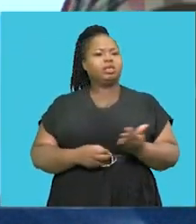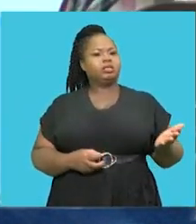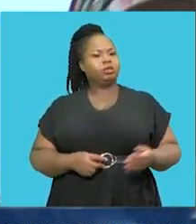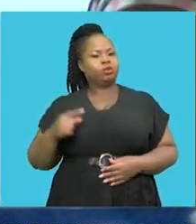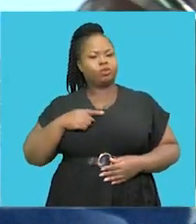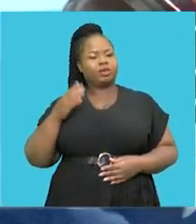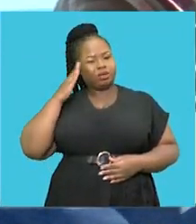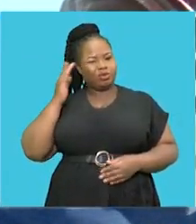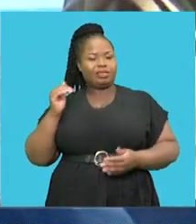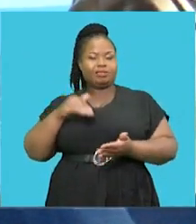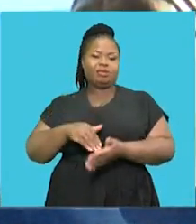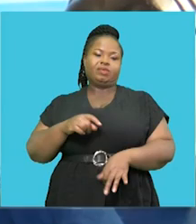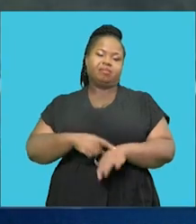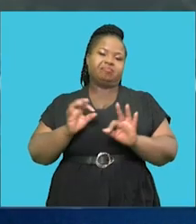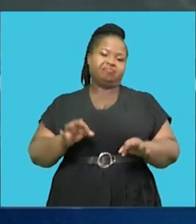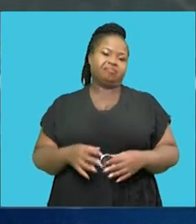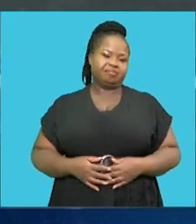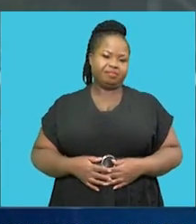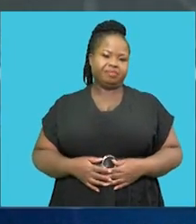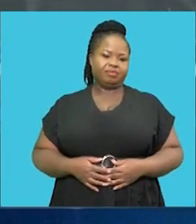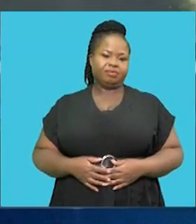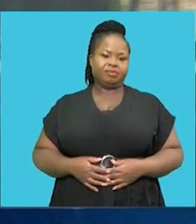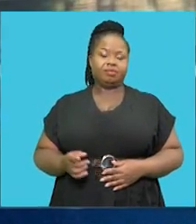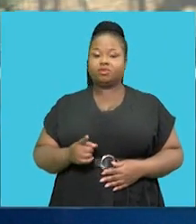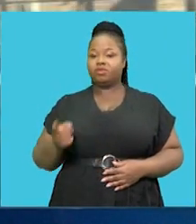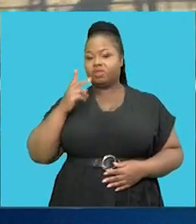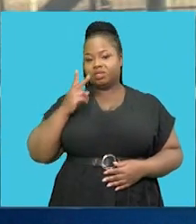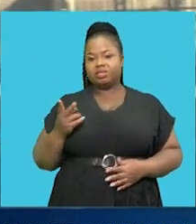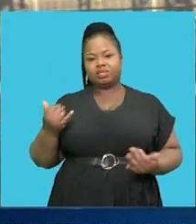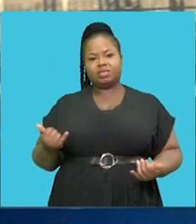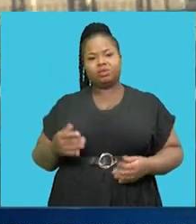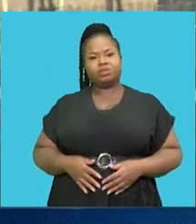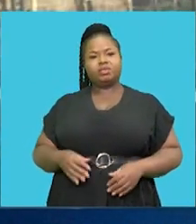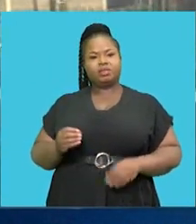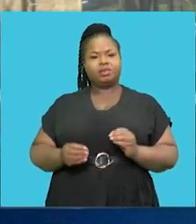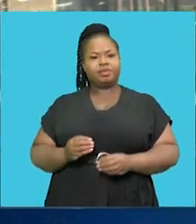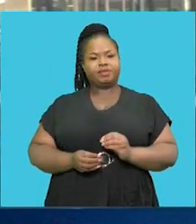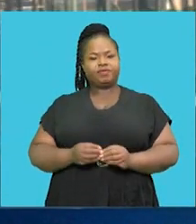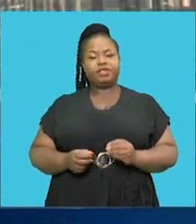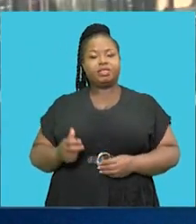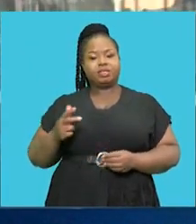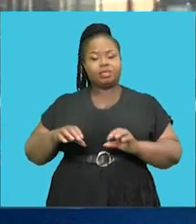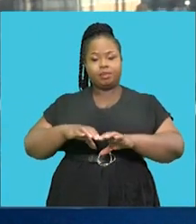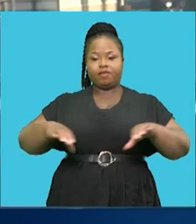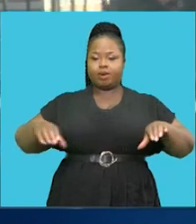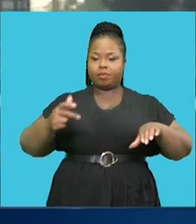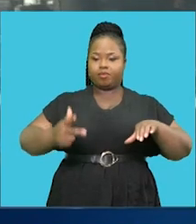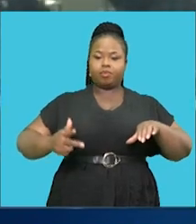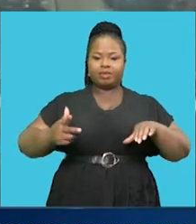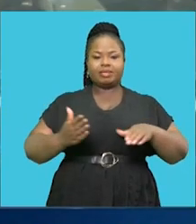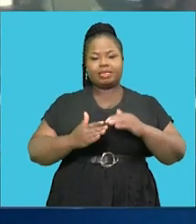I know ukuthi i-train izofika ngesikhathi. Ndicinga ukuthi amanga-improve maybe kulungisa ama-platform or most of amanye ama-platform